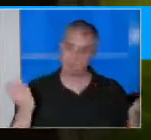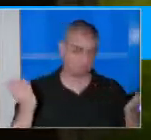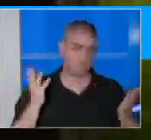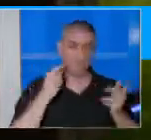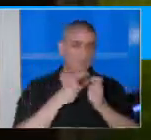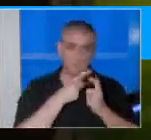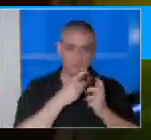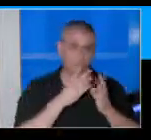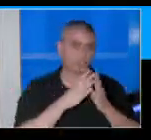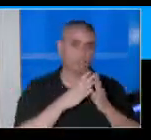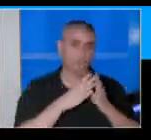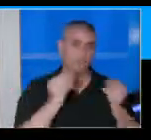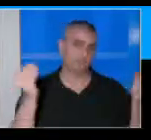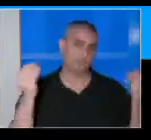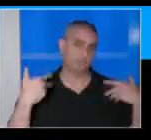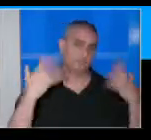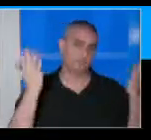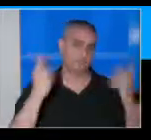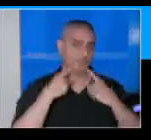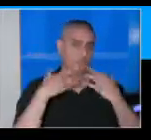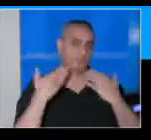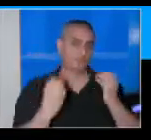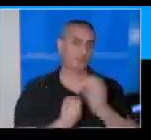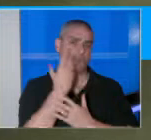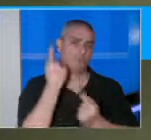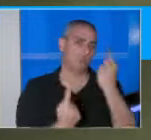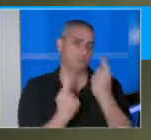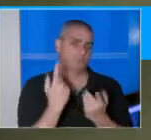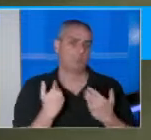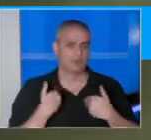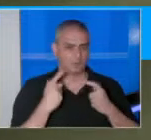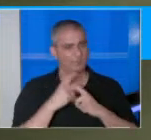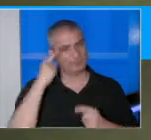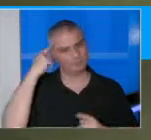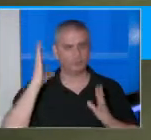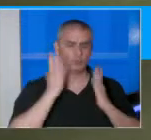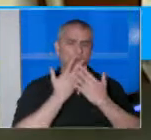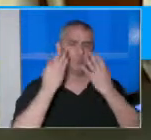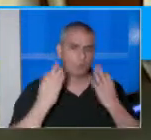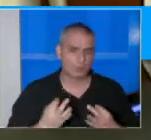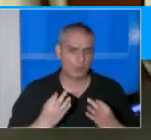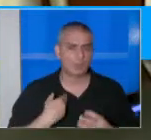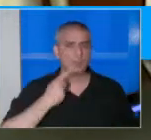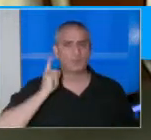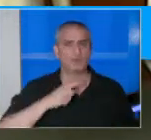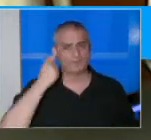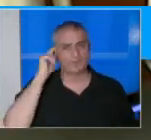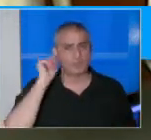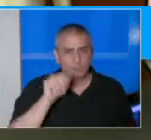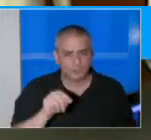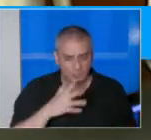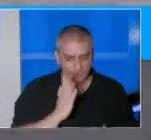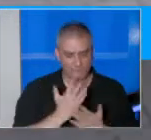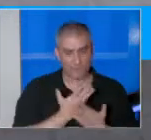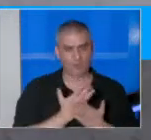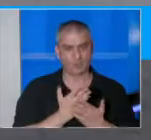המפלגות האלו הלכו לבית הקברות של המפלגות האופנה שקמות מעת לעת. אנחנו מפלגה עם אג'נדה מאוד ברורה, שמחויבים לאג'נדה הזו, הוכחנו שיש